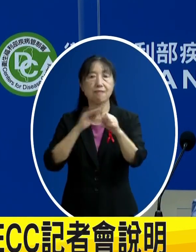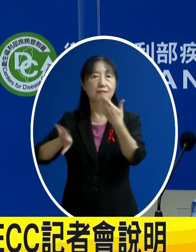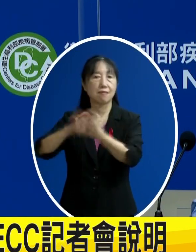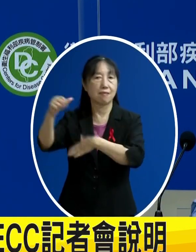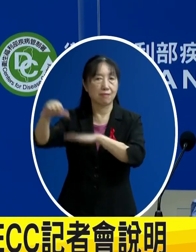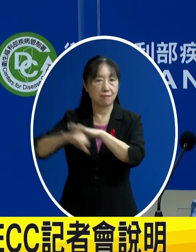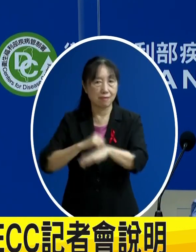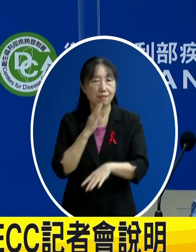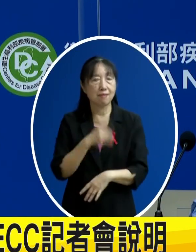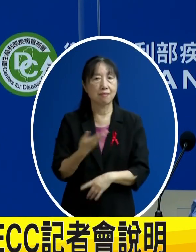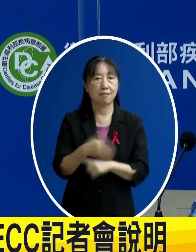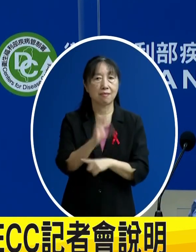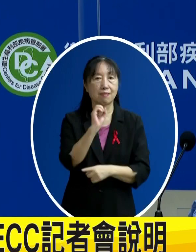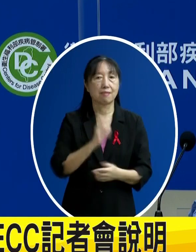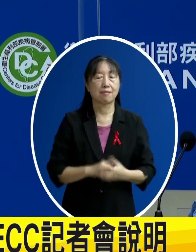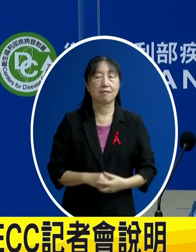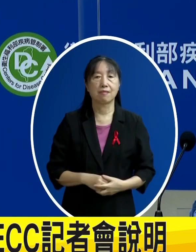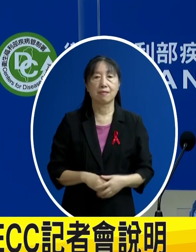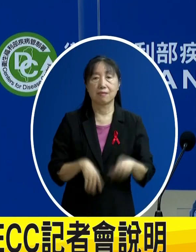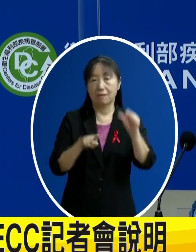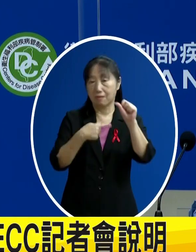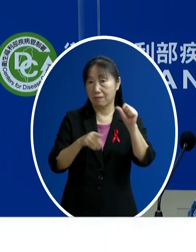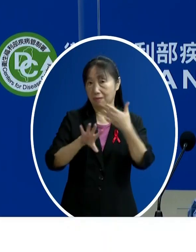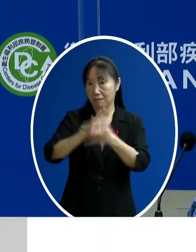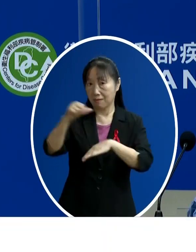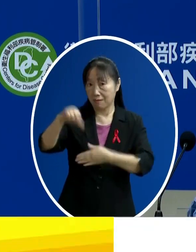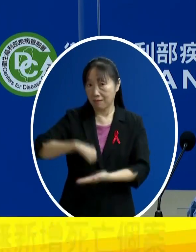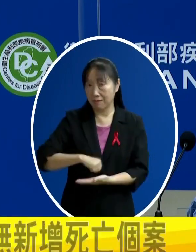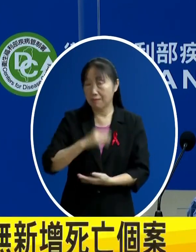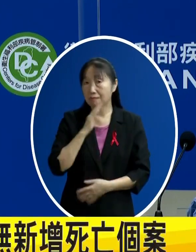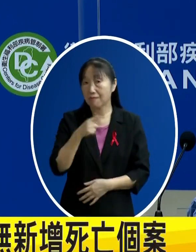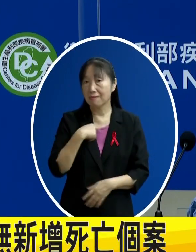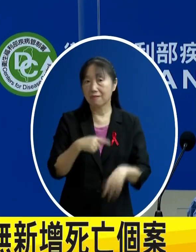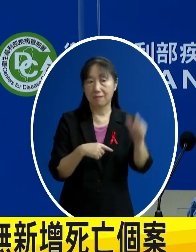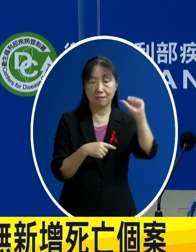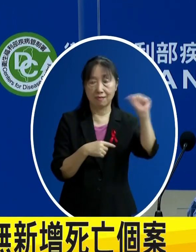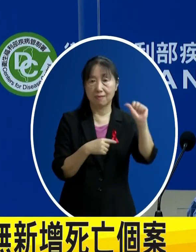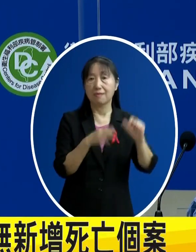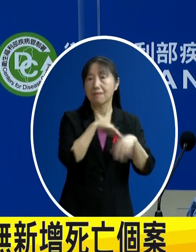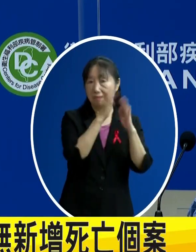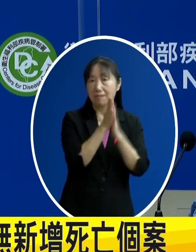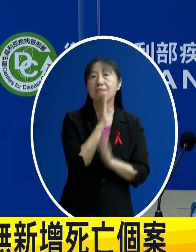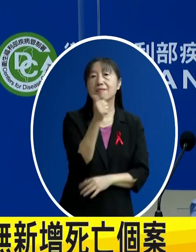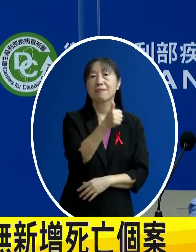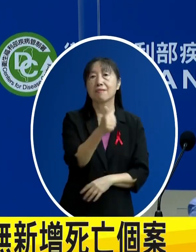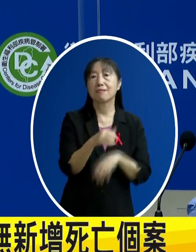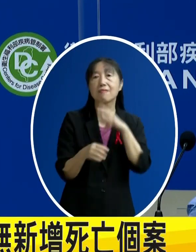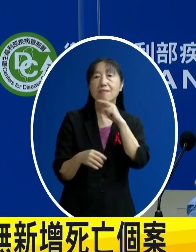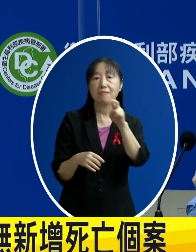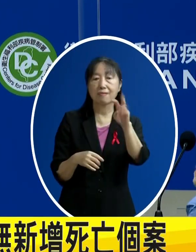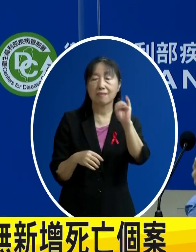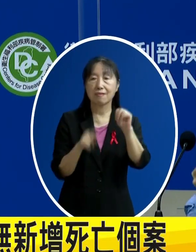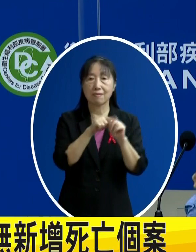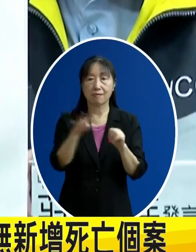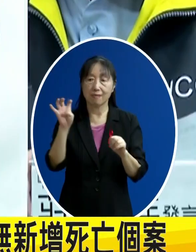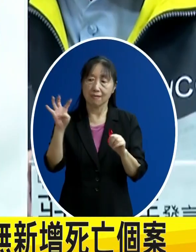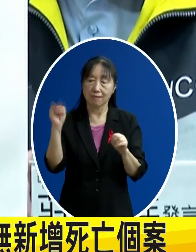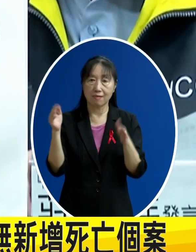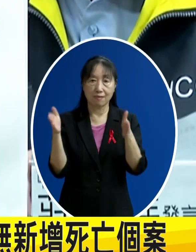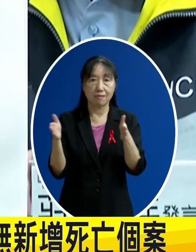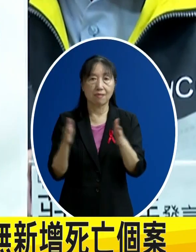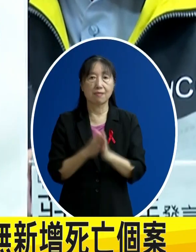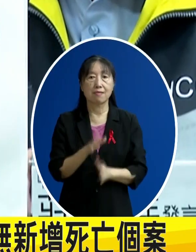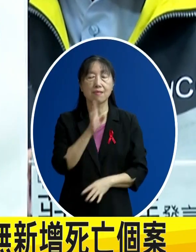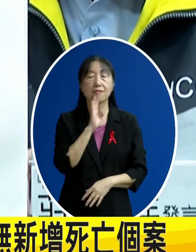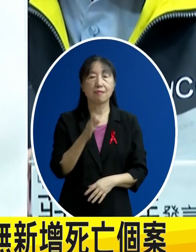零死亡个案。那这5例的境外移入的个案是5例的男性。那年龄是介于20多岁到40多岁，那分别